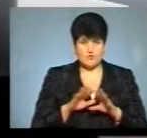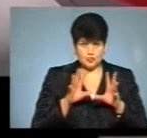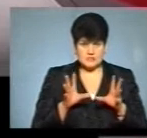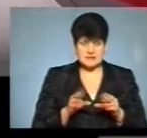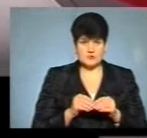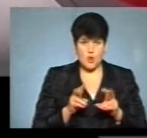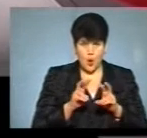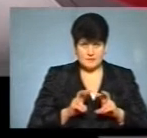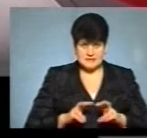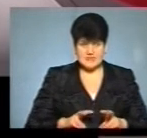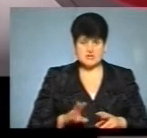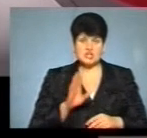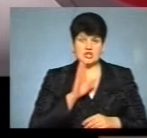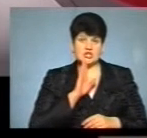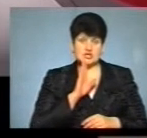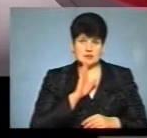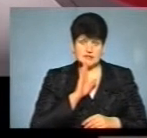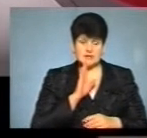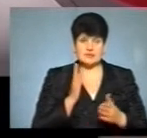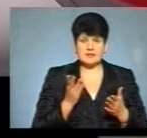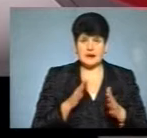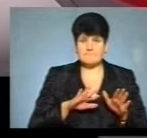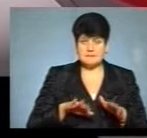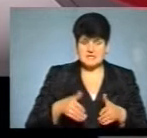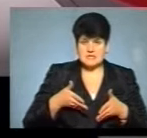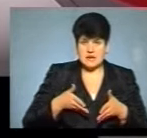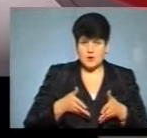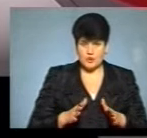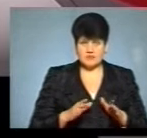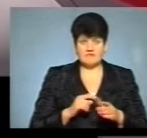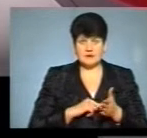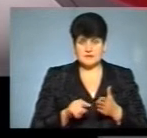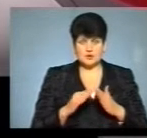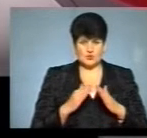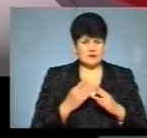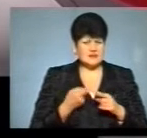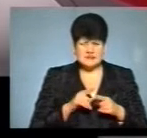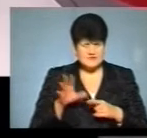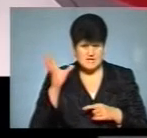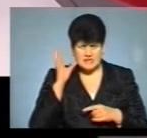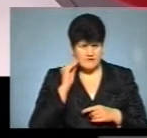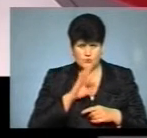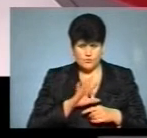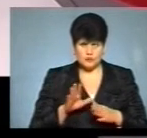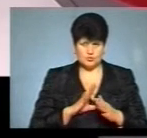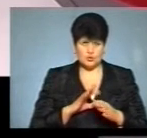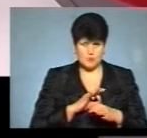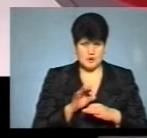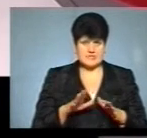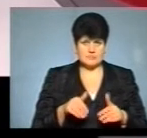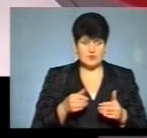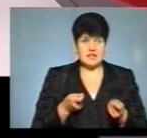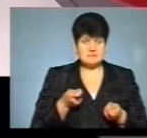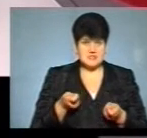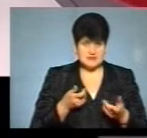обстеження жінки, яка після родів виписується додому. Тобто це все не було враховано в цьому проєкті, який правильно запропонувала